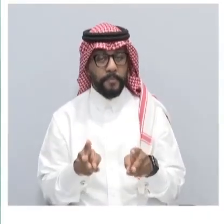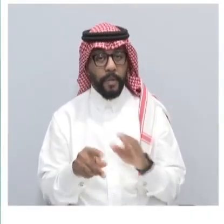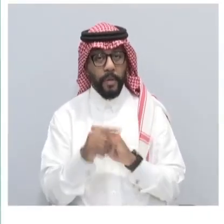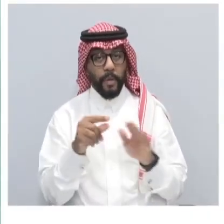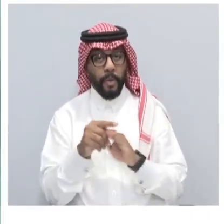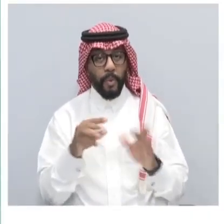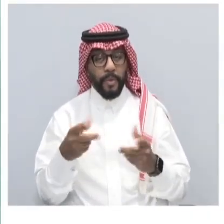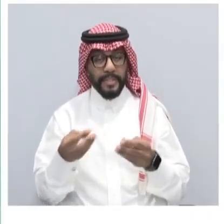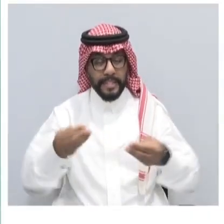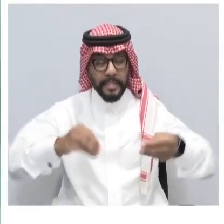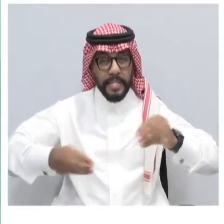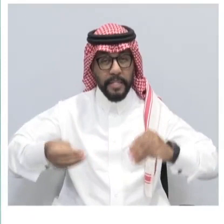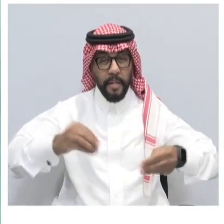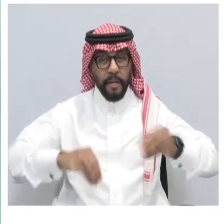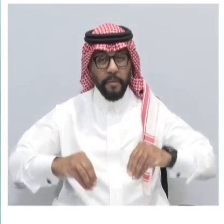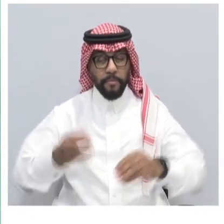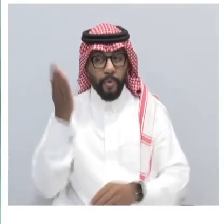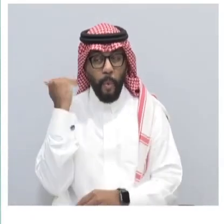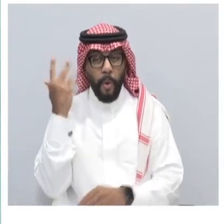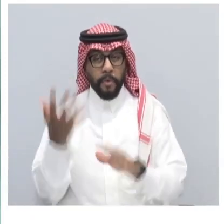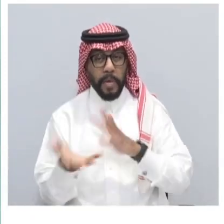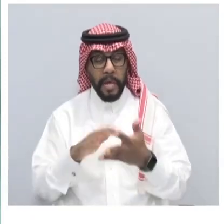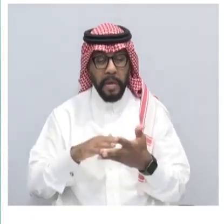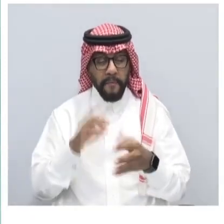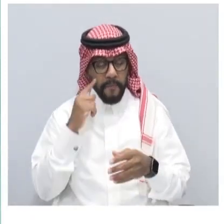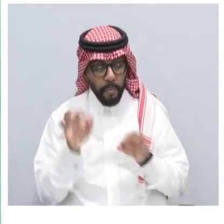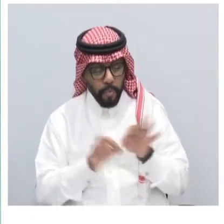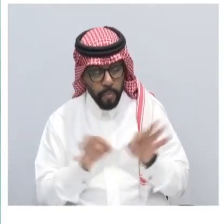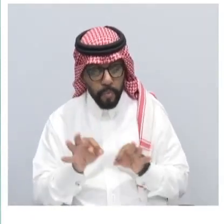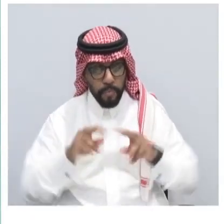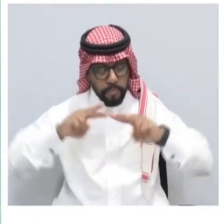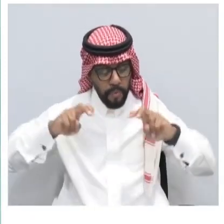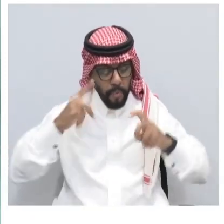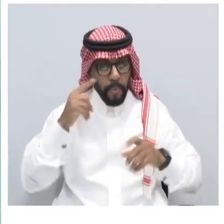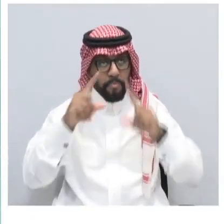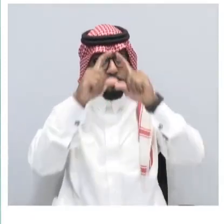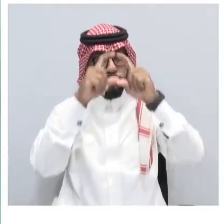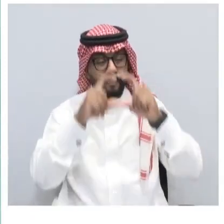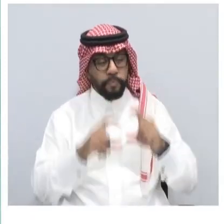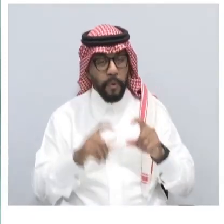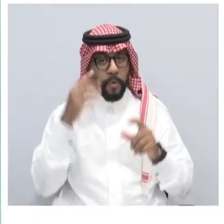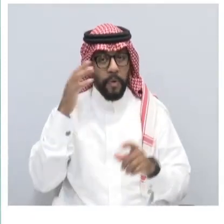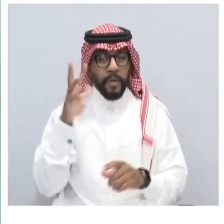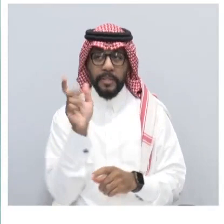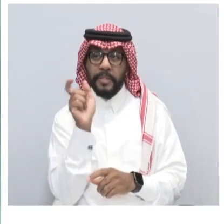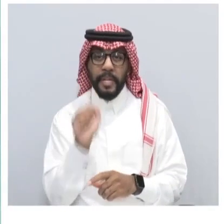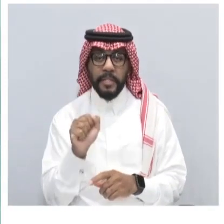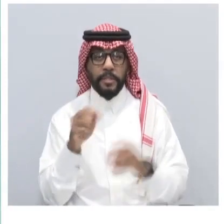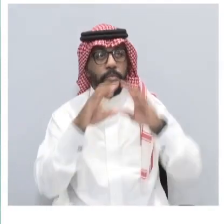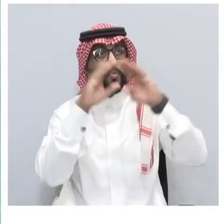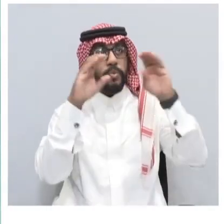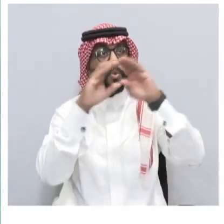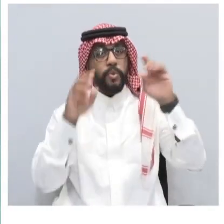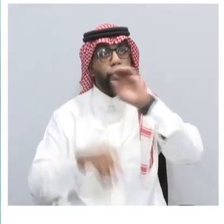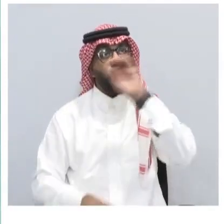التنسيق المتقدم بعد ان تعلمت سابقا كيفيه تطبيق التنسيق الاساسي على النصوص ستتعرف في هذا الدرس على المزيد من